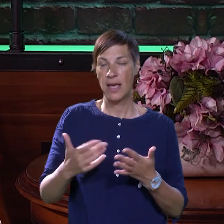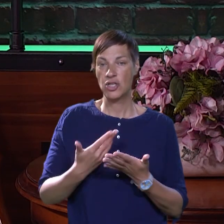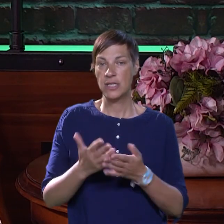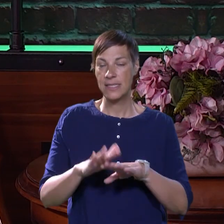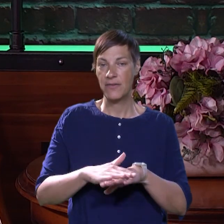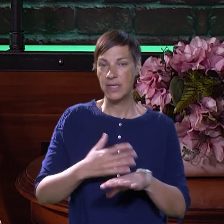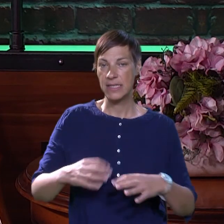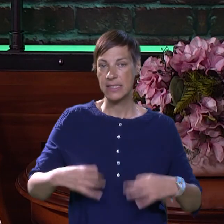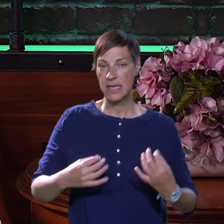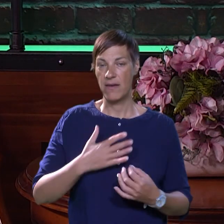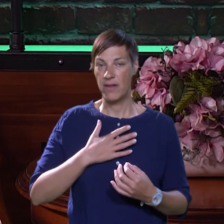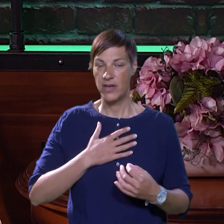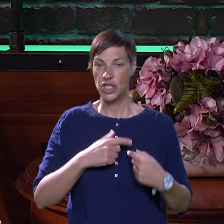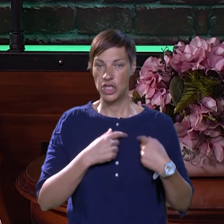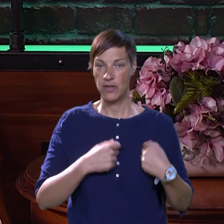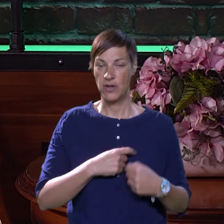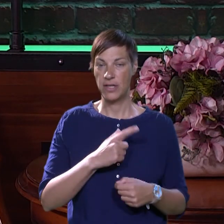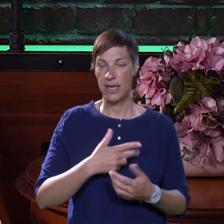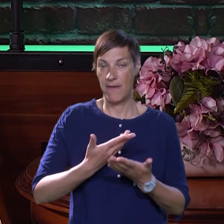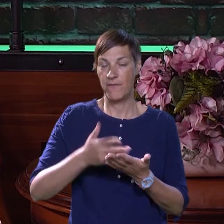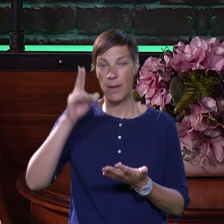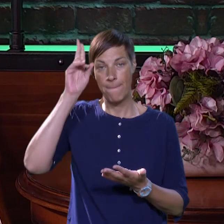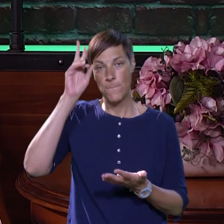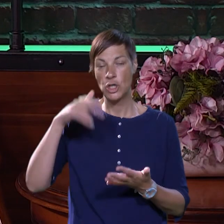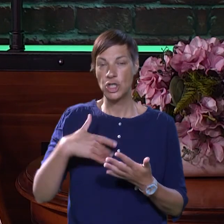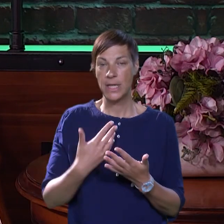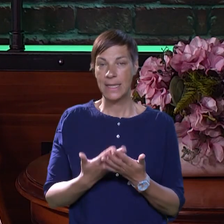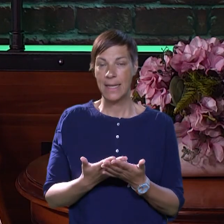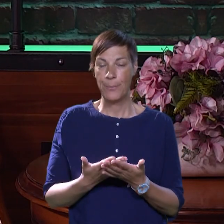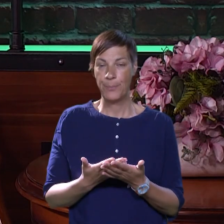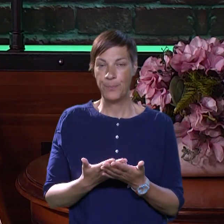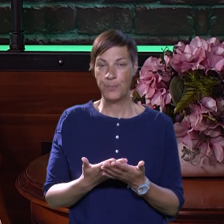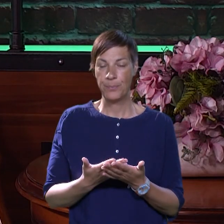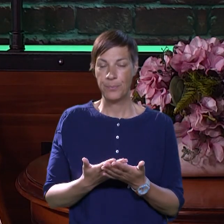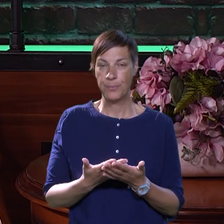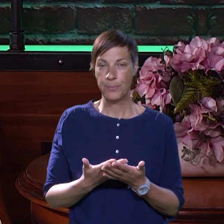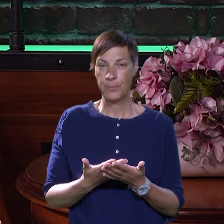ćete se vi brinuti za zdravlje vašeg volontera. Jer vi možete biti